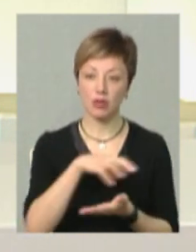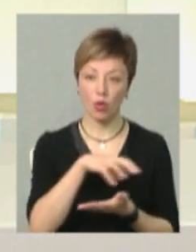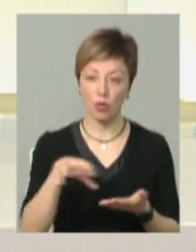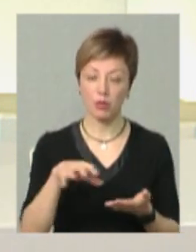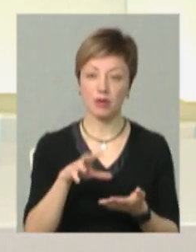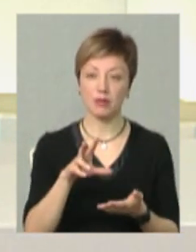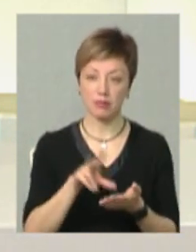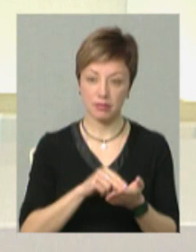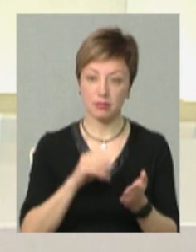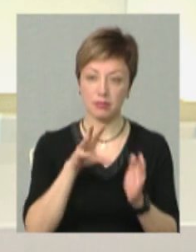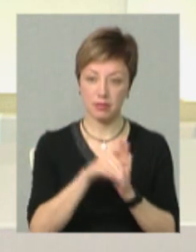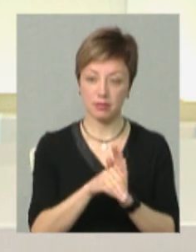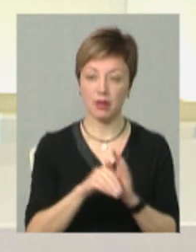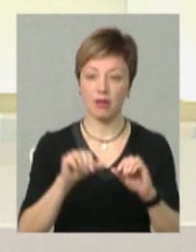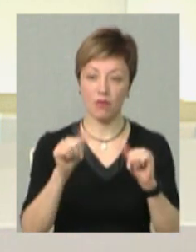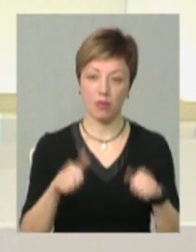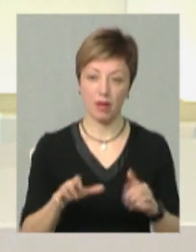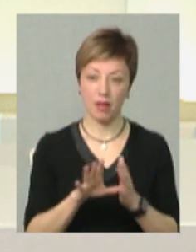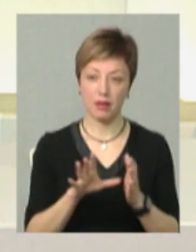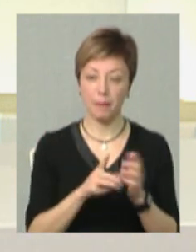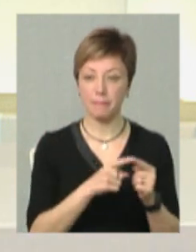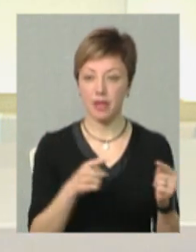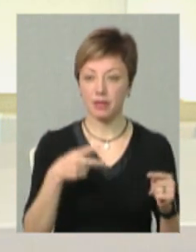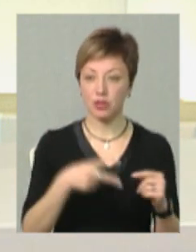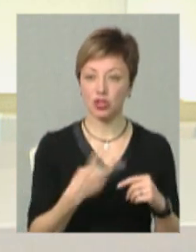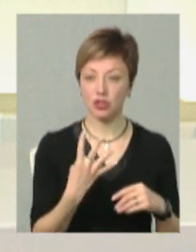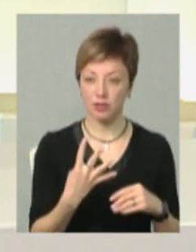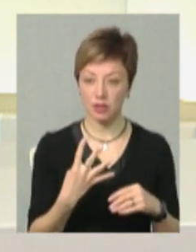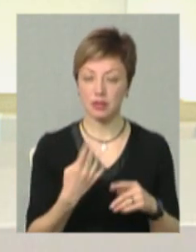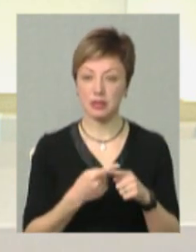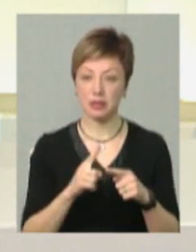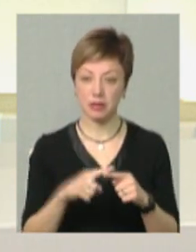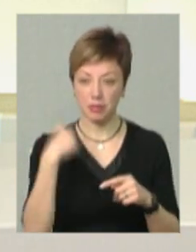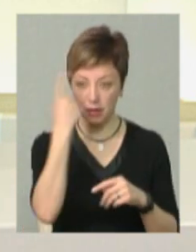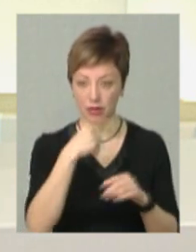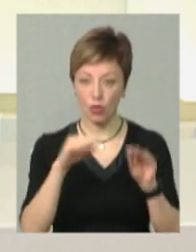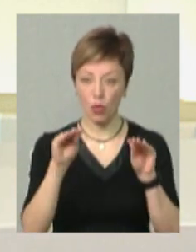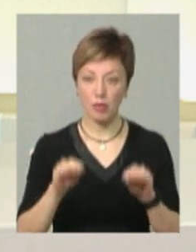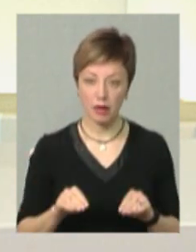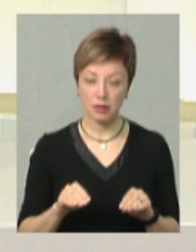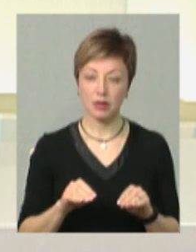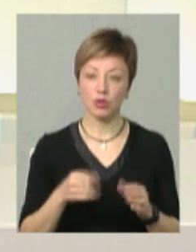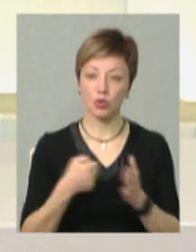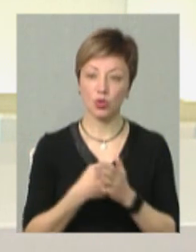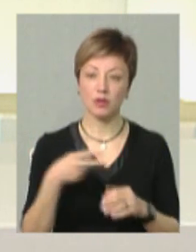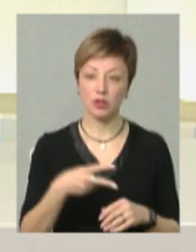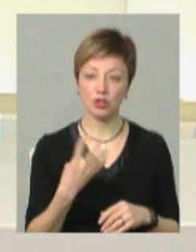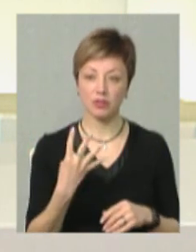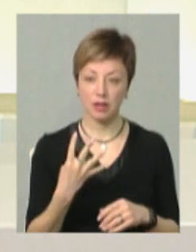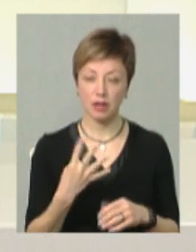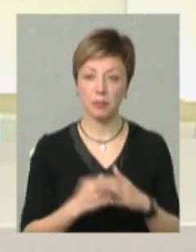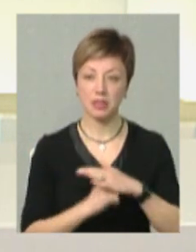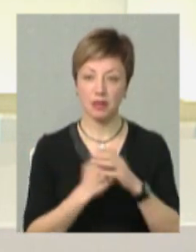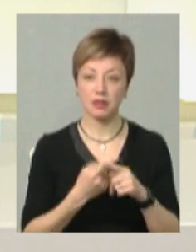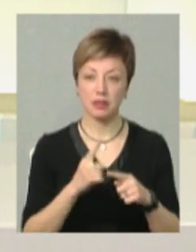і вони вже є в електронному вигляді. Період з 2004 за даними персоніфікованого обліку до 2004 на